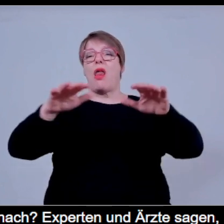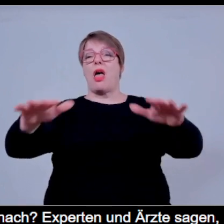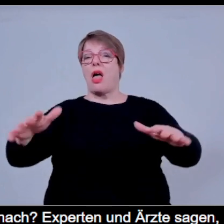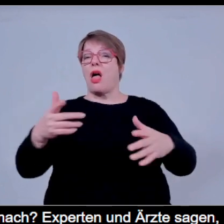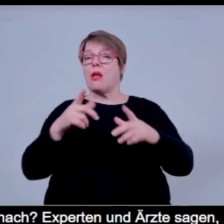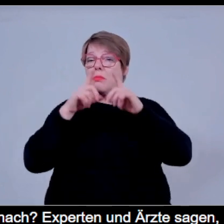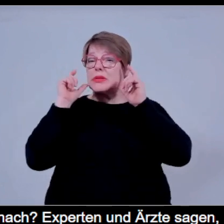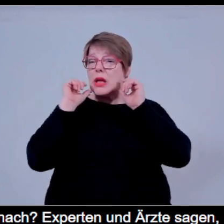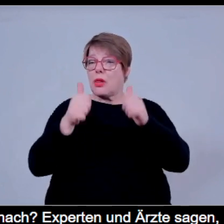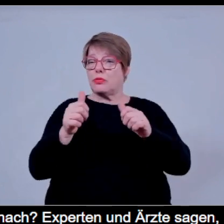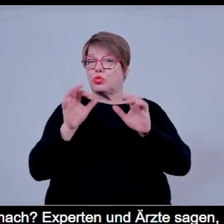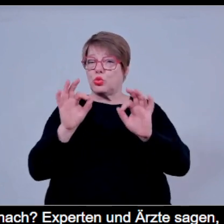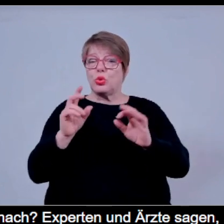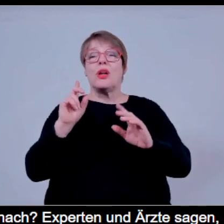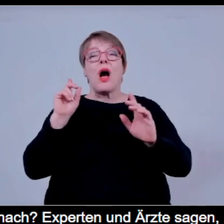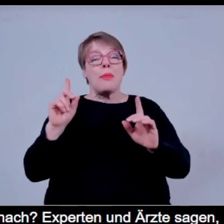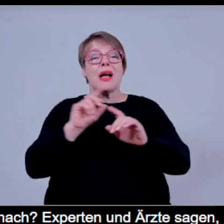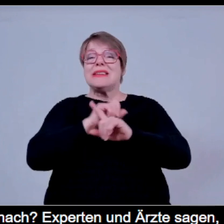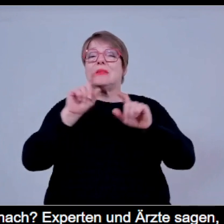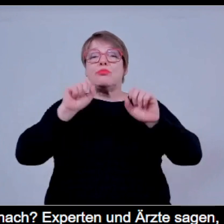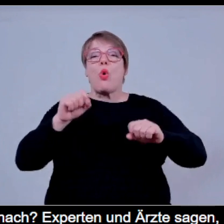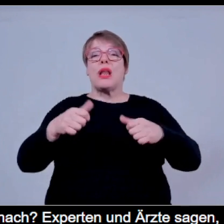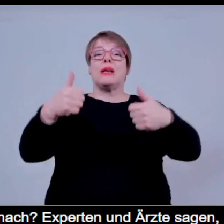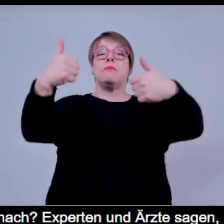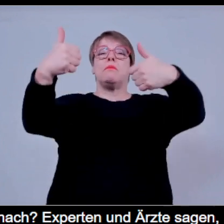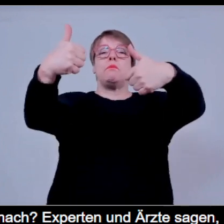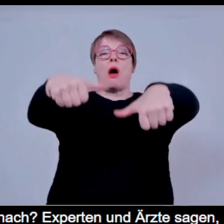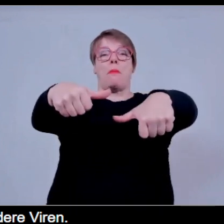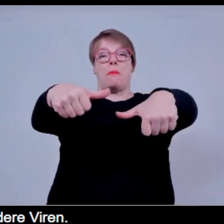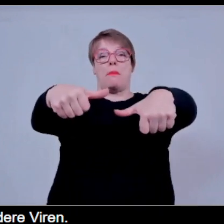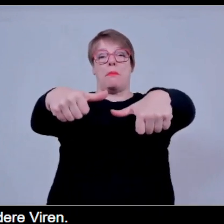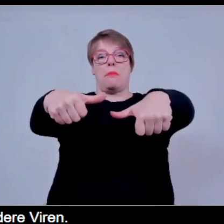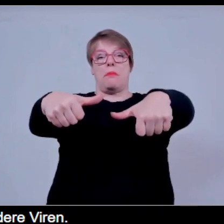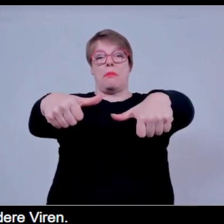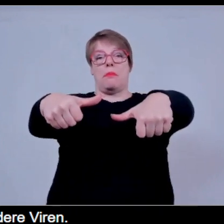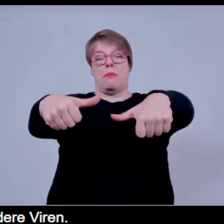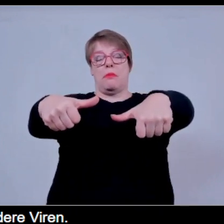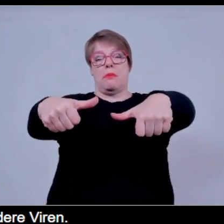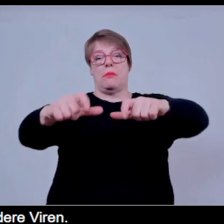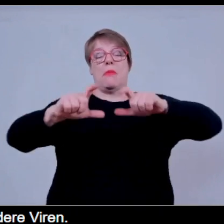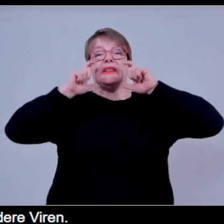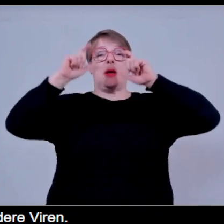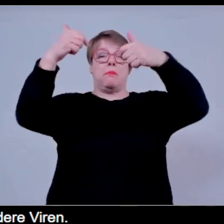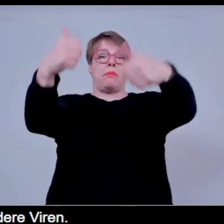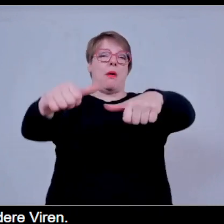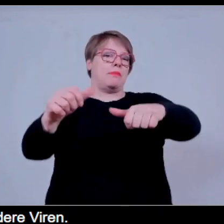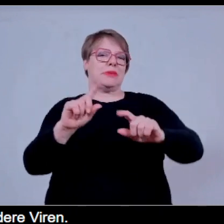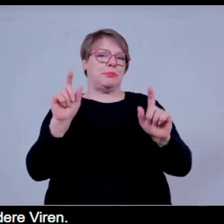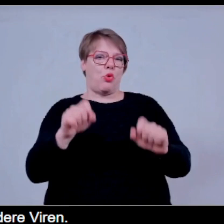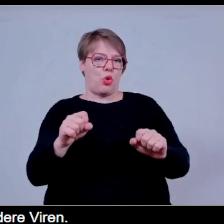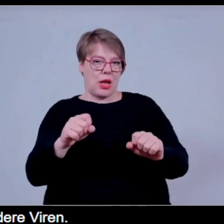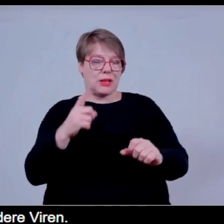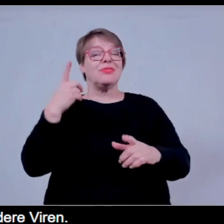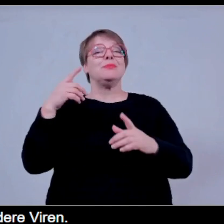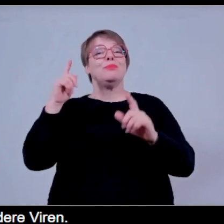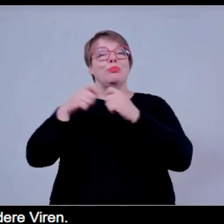deswegen eben freiwillig, weil wir wissen, Influenza steigt, da hilft die Maske, aber eben Eigenverantwortung. Corona ist in